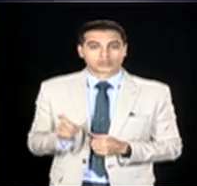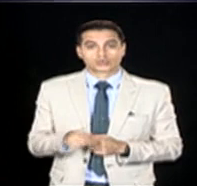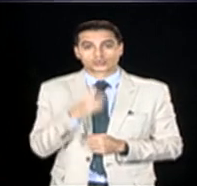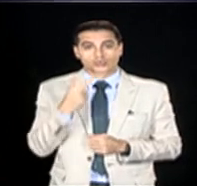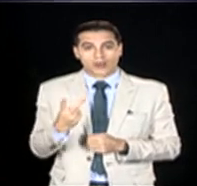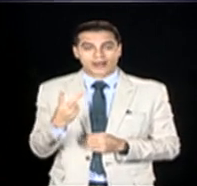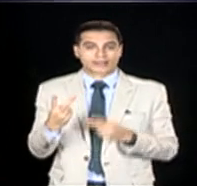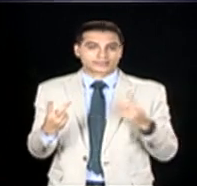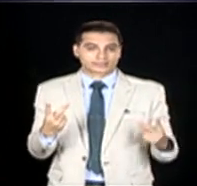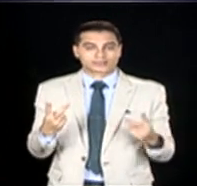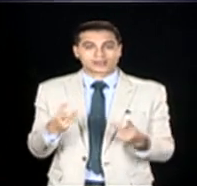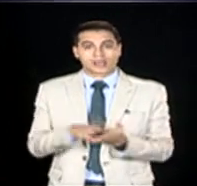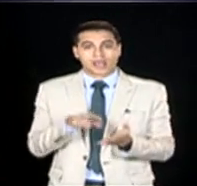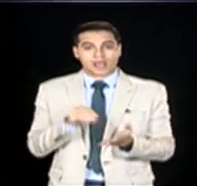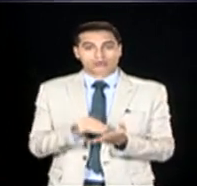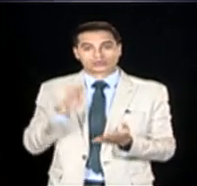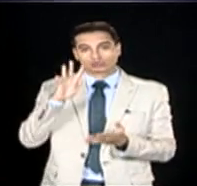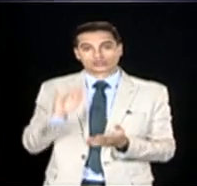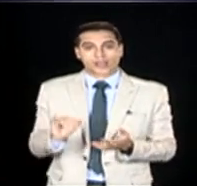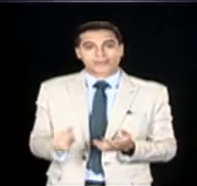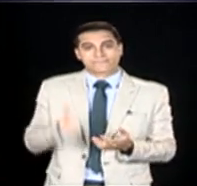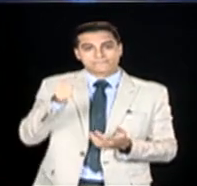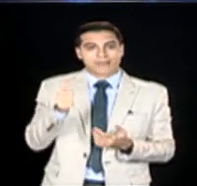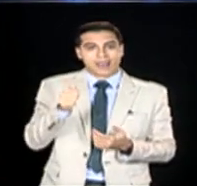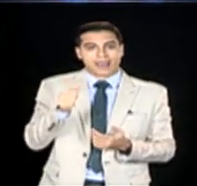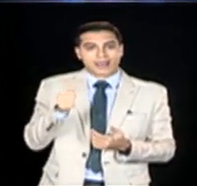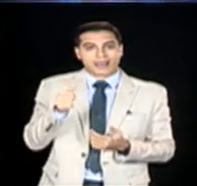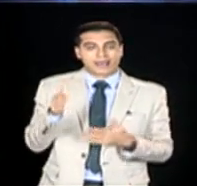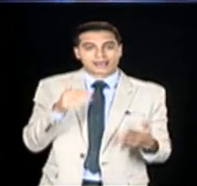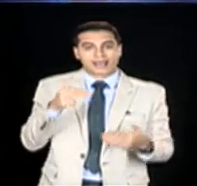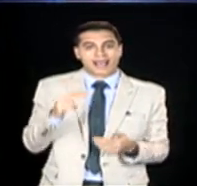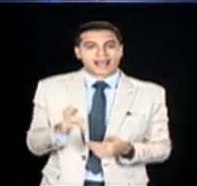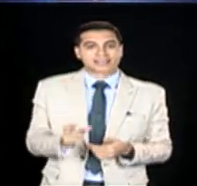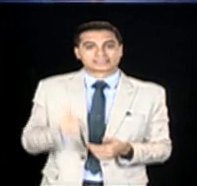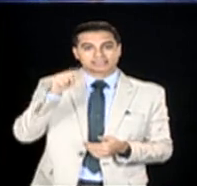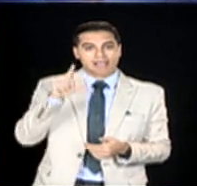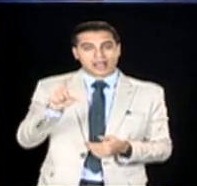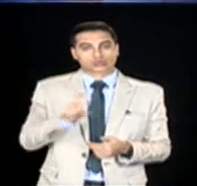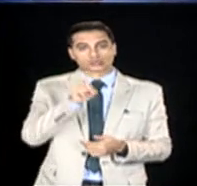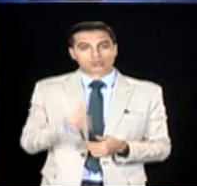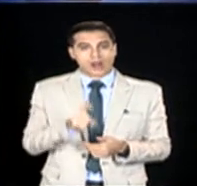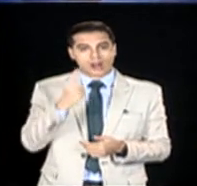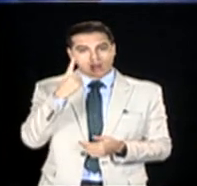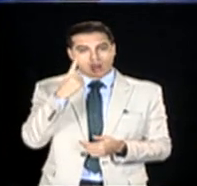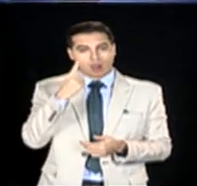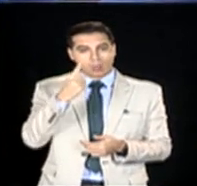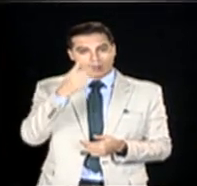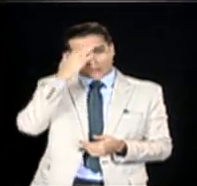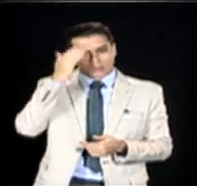سؤالين لكل فريق، وأول سؤال شيماء، شيماء غزال، والسؤال الأول لستيم